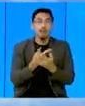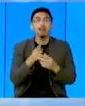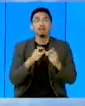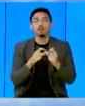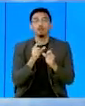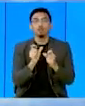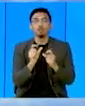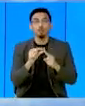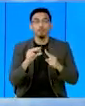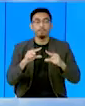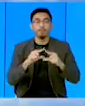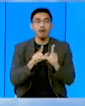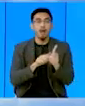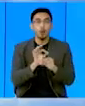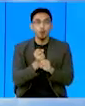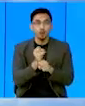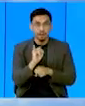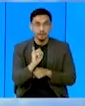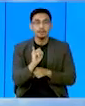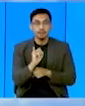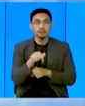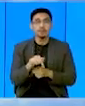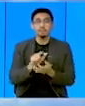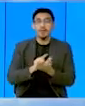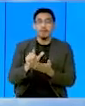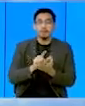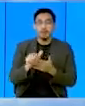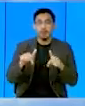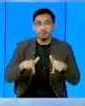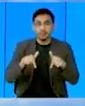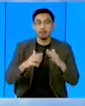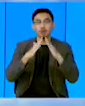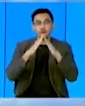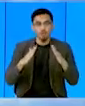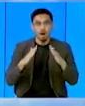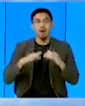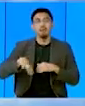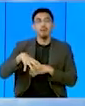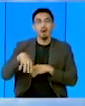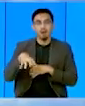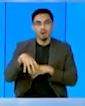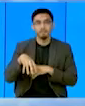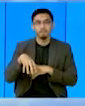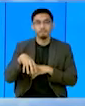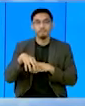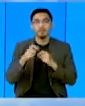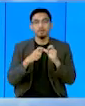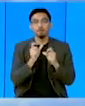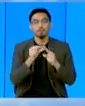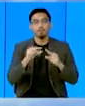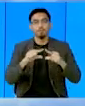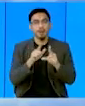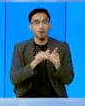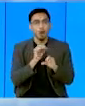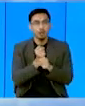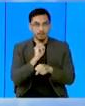e di mana Di tempat kami melaporkan saat ini merupakan salah ee rumah duka almarhum dan nantinya ee